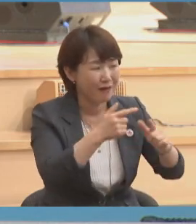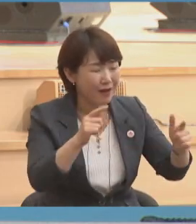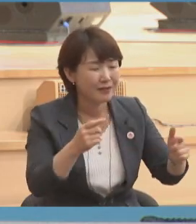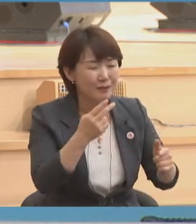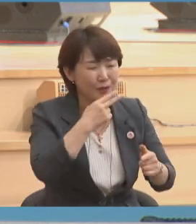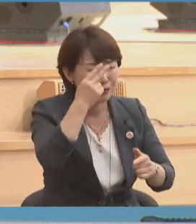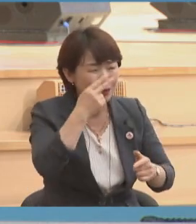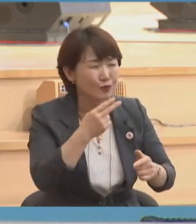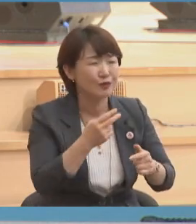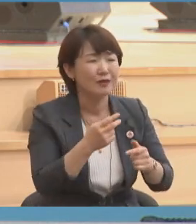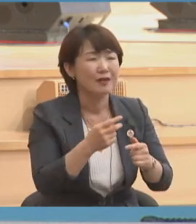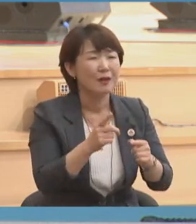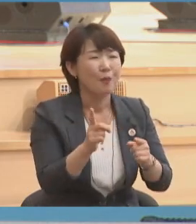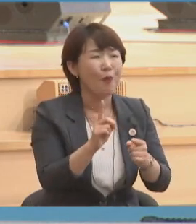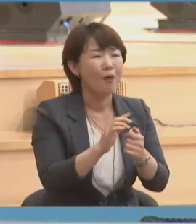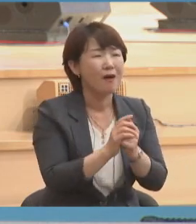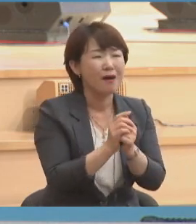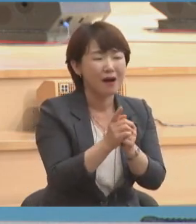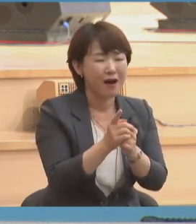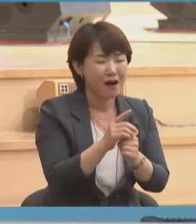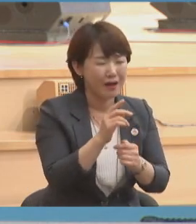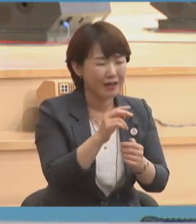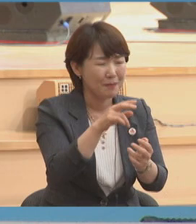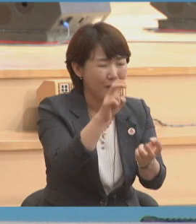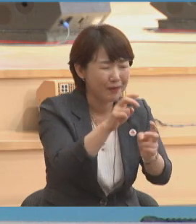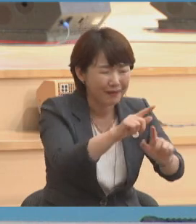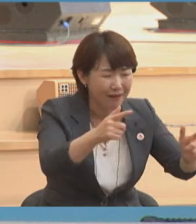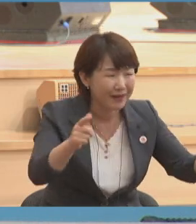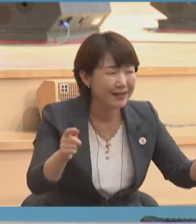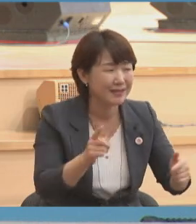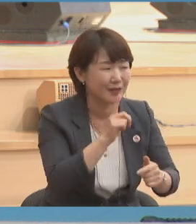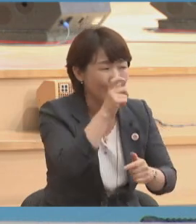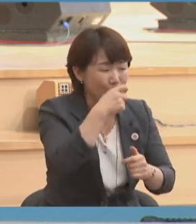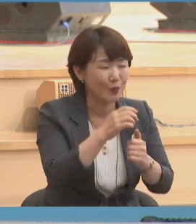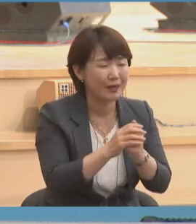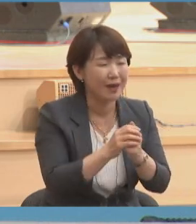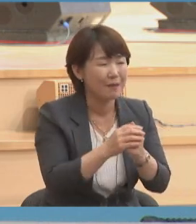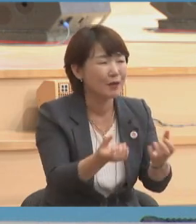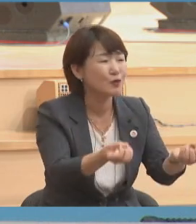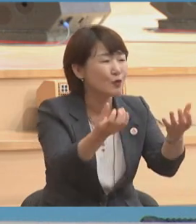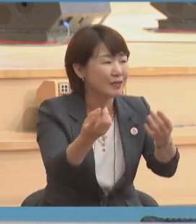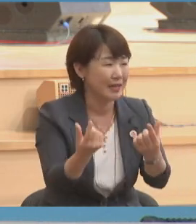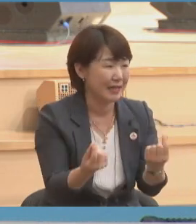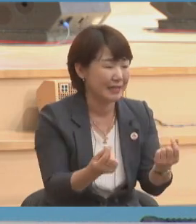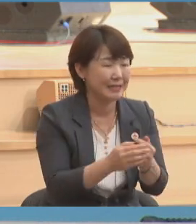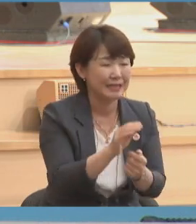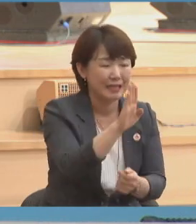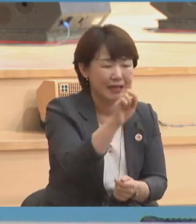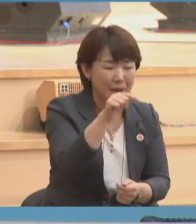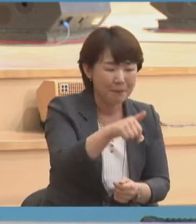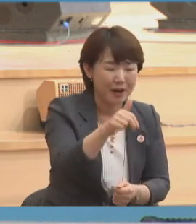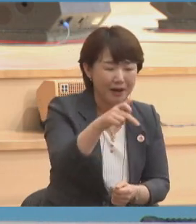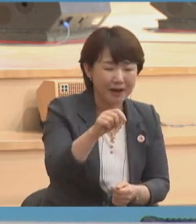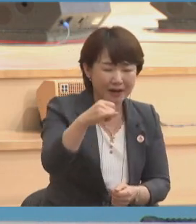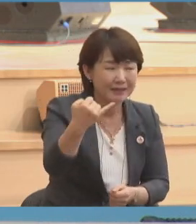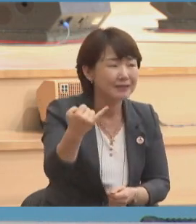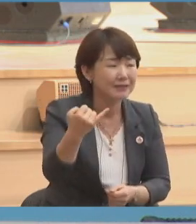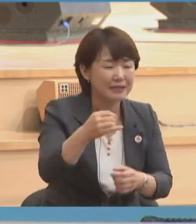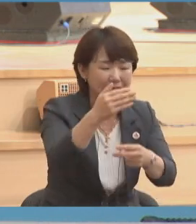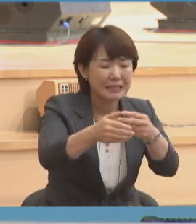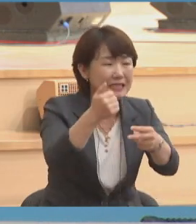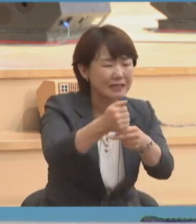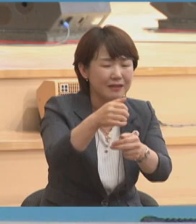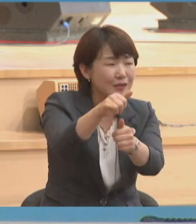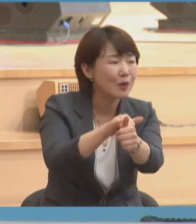어떤 혼음의 축제인 바카스신 또 다른 말로 말하면 디오니소스신이죠 섬겼어요.